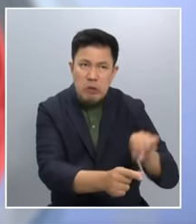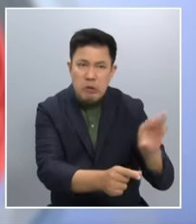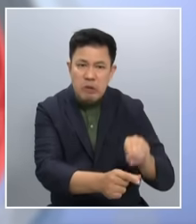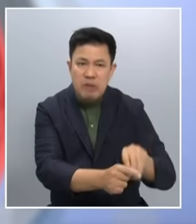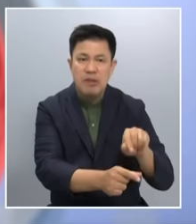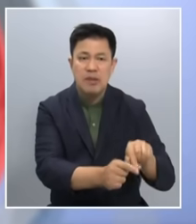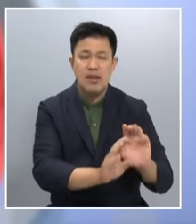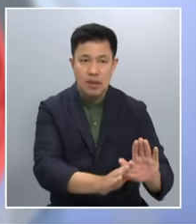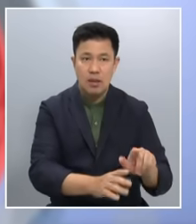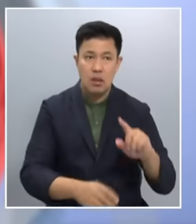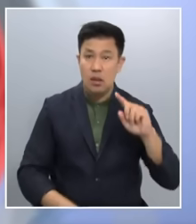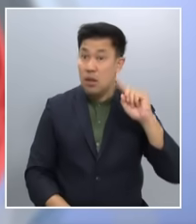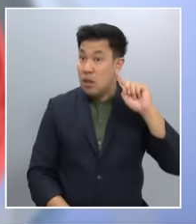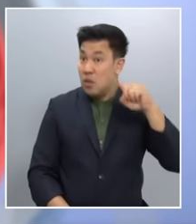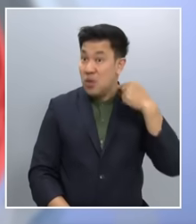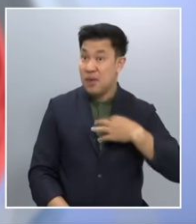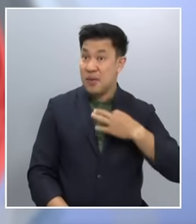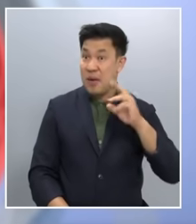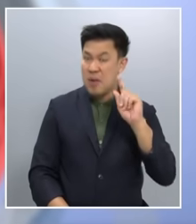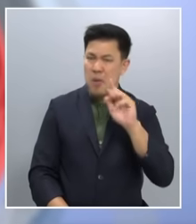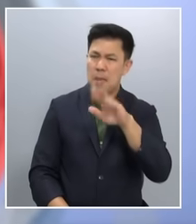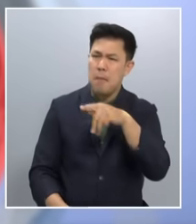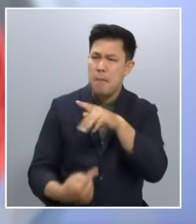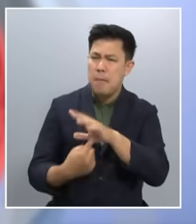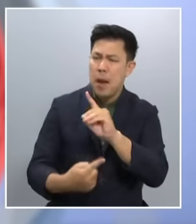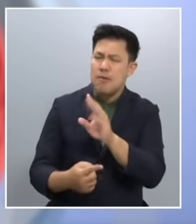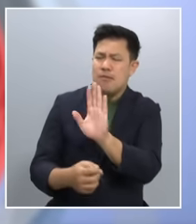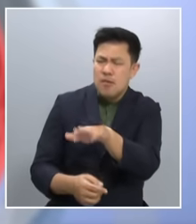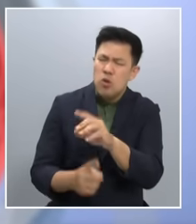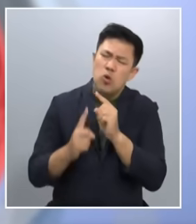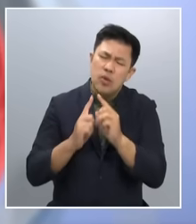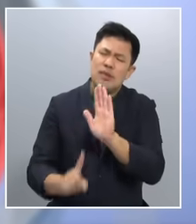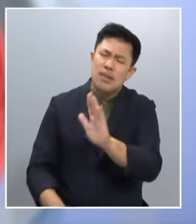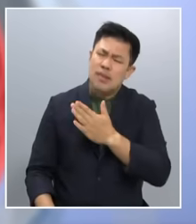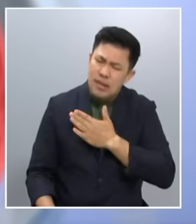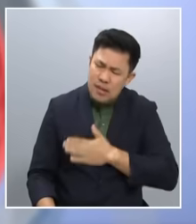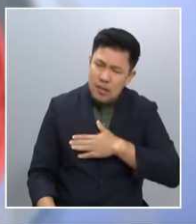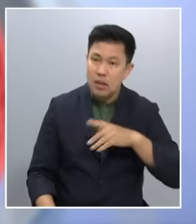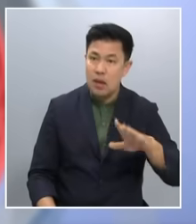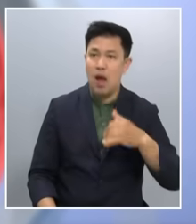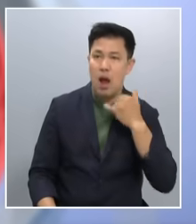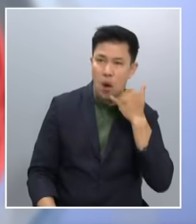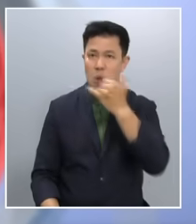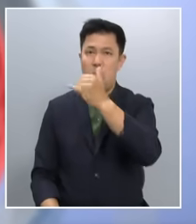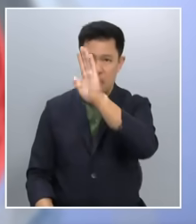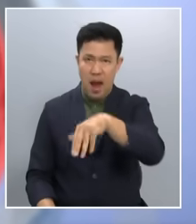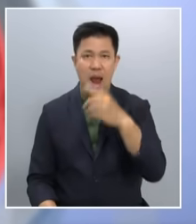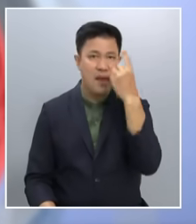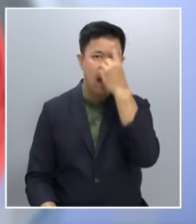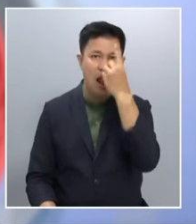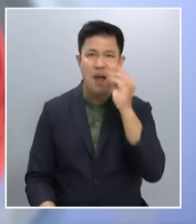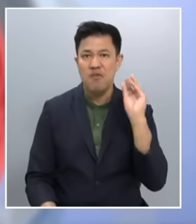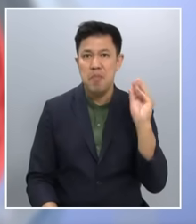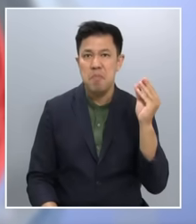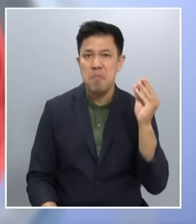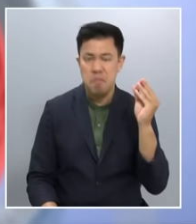ณพัทเองก็พยายามหรือคุณจิตรนงค์พยายามที่จะเกลี้ยกล่อมไปเรื่อยๆต่างๆนานาจนกระทั่งเป็นฟิล์มเนี่ยเข้าสายมาเ